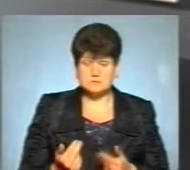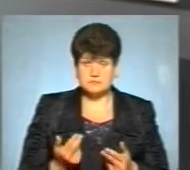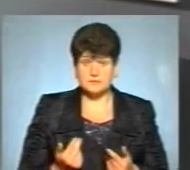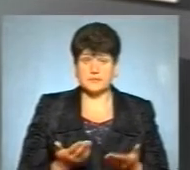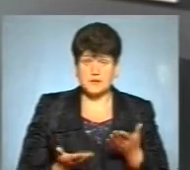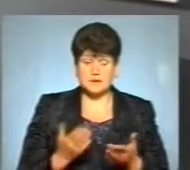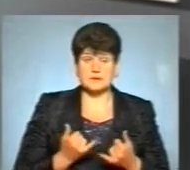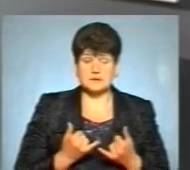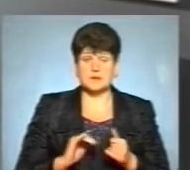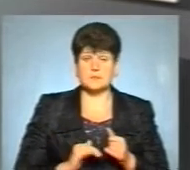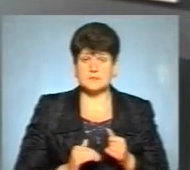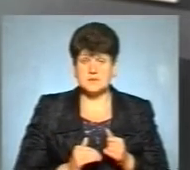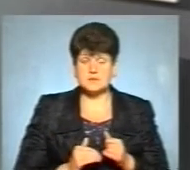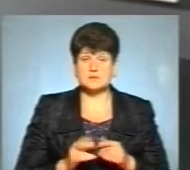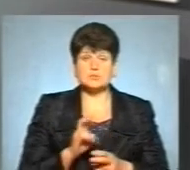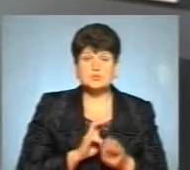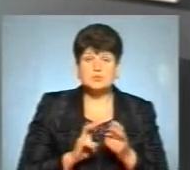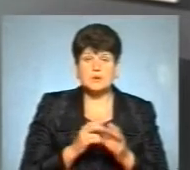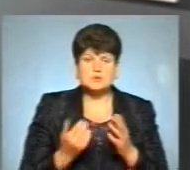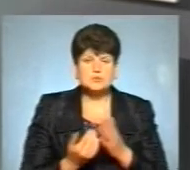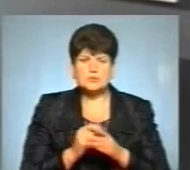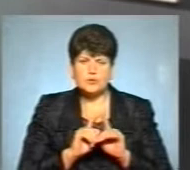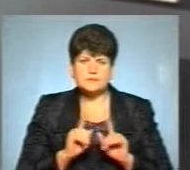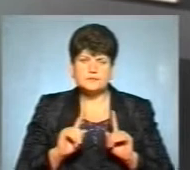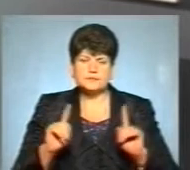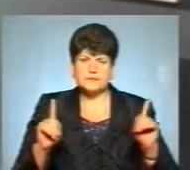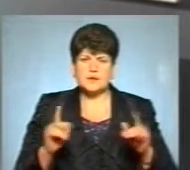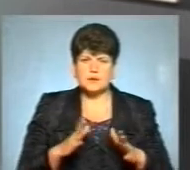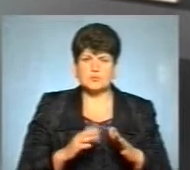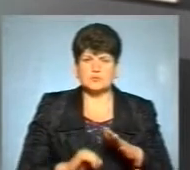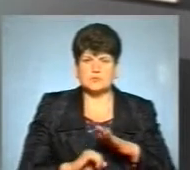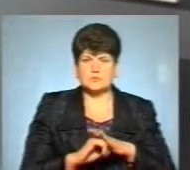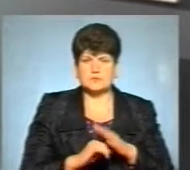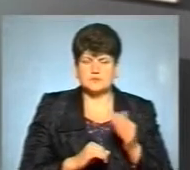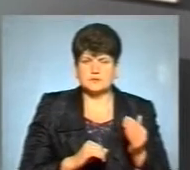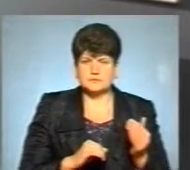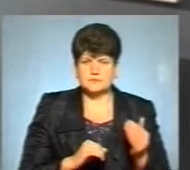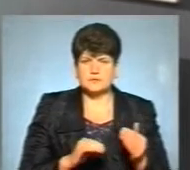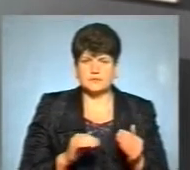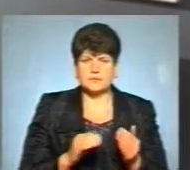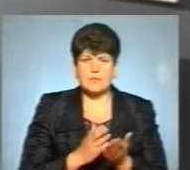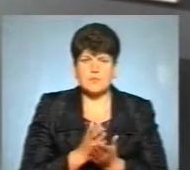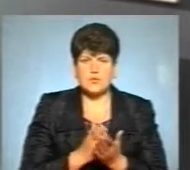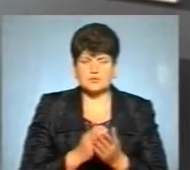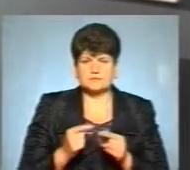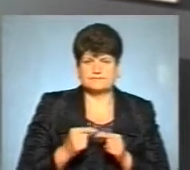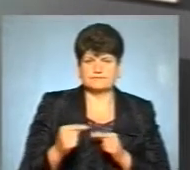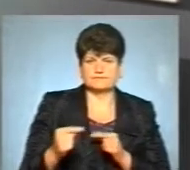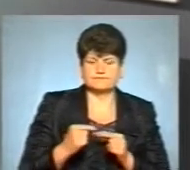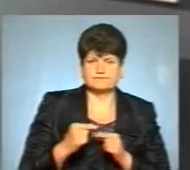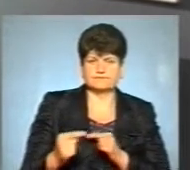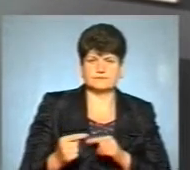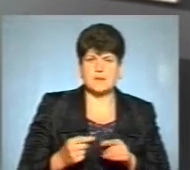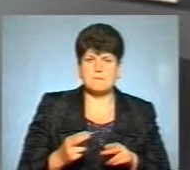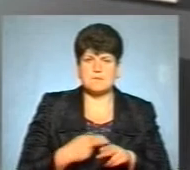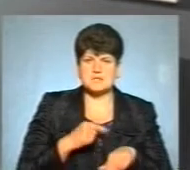Але для бізнесу бізнес буде шукати нові моделі. Нові бізнес-моделі будуть базуватися якраз на онлайн-послугах, на безконтактній економіці,